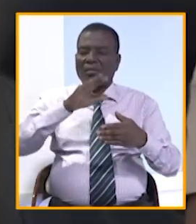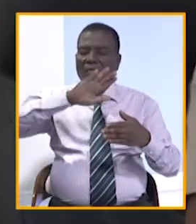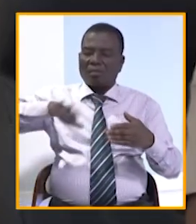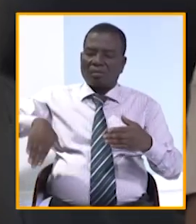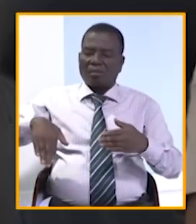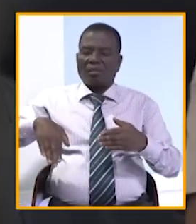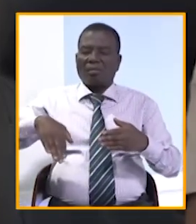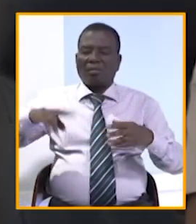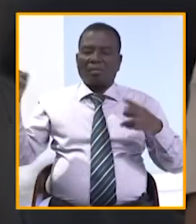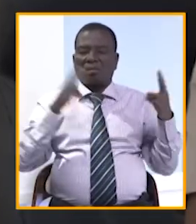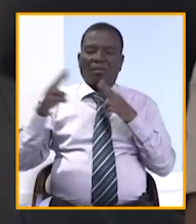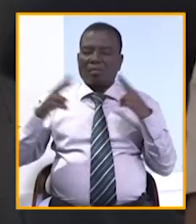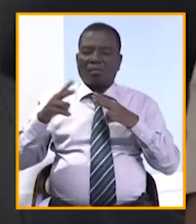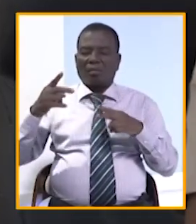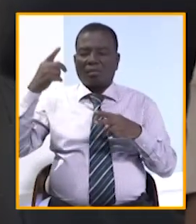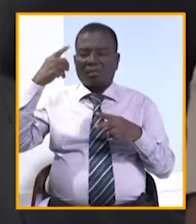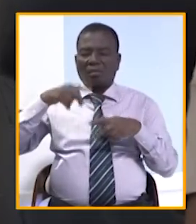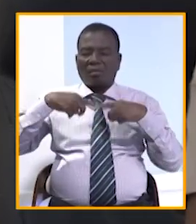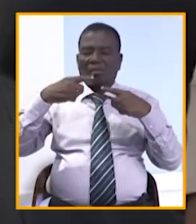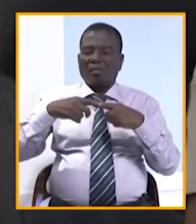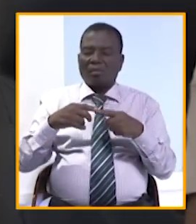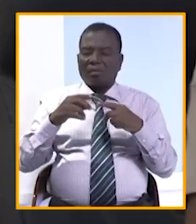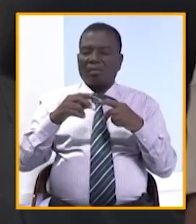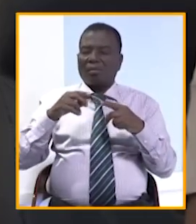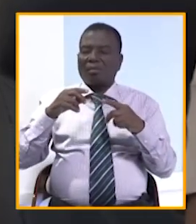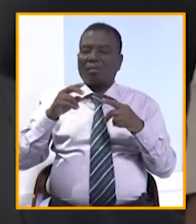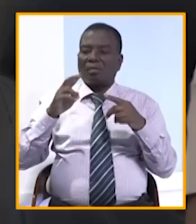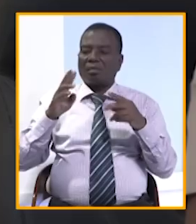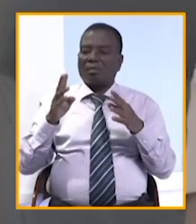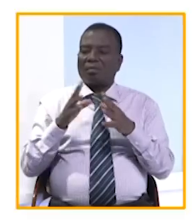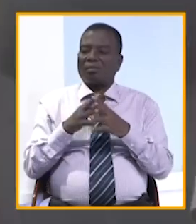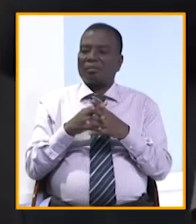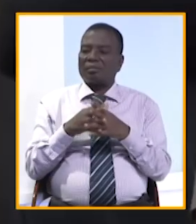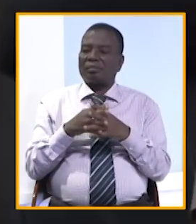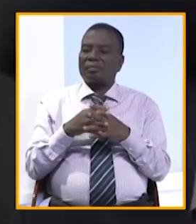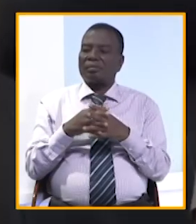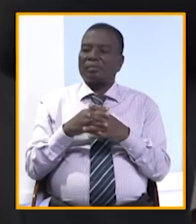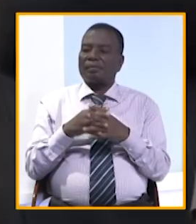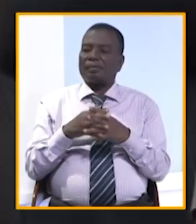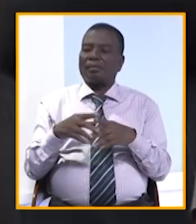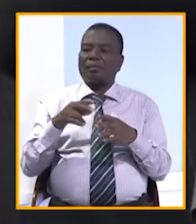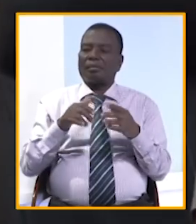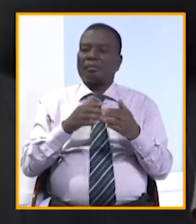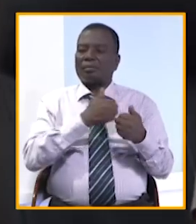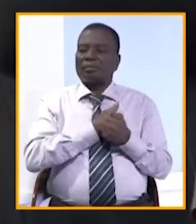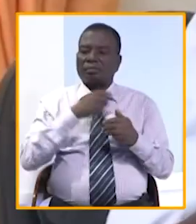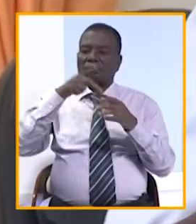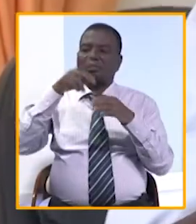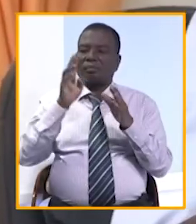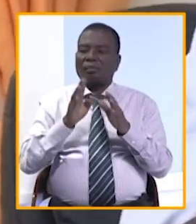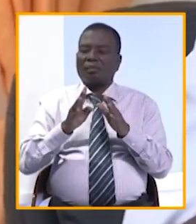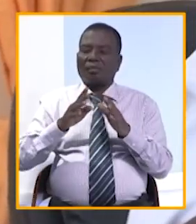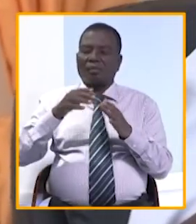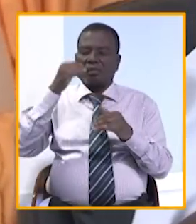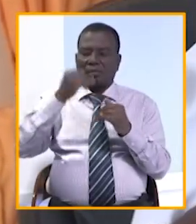violence afin de restituer à la ville de Ndoussi son lustre d'antan. Chers participants, au